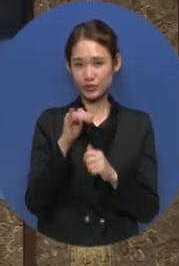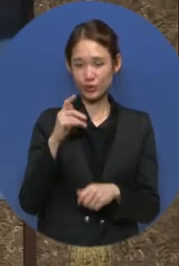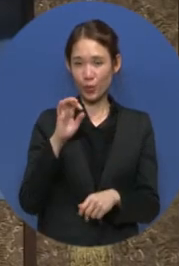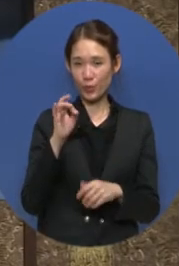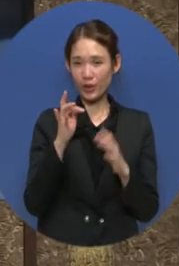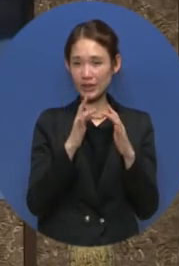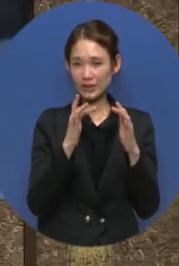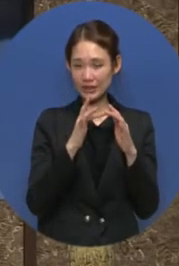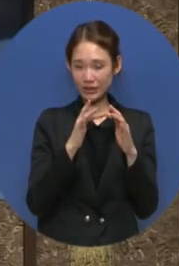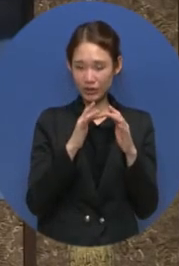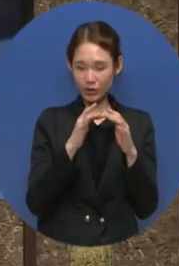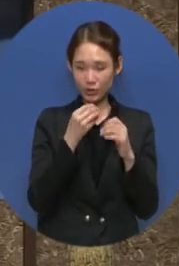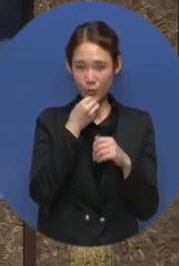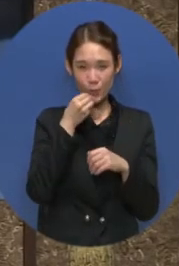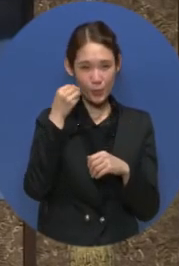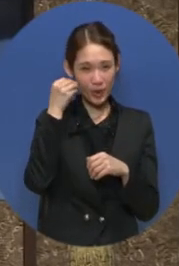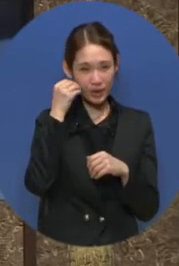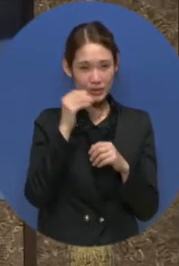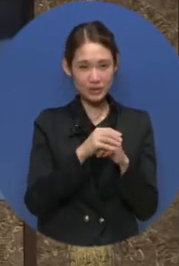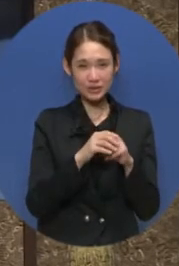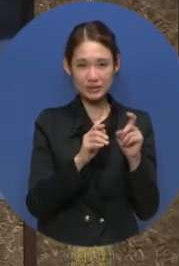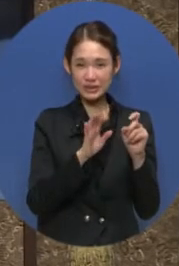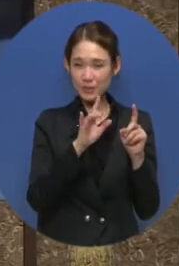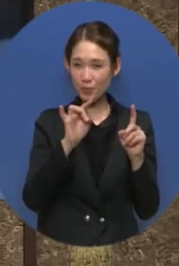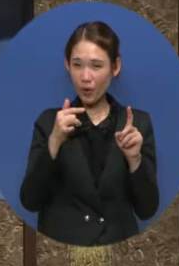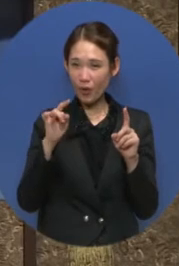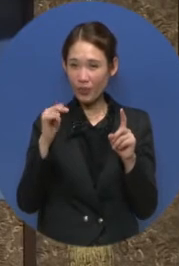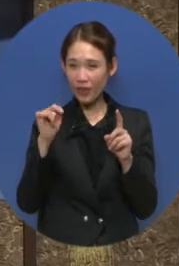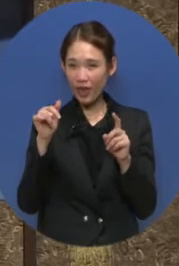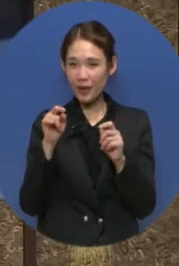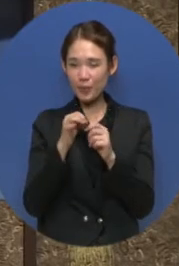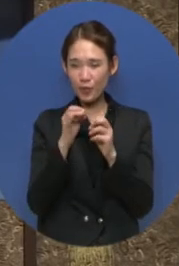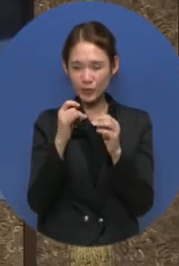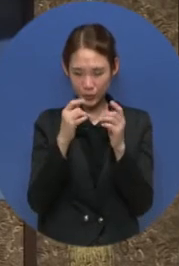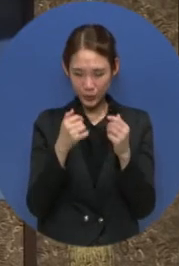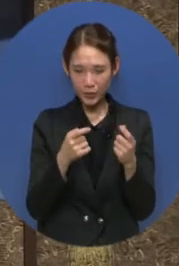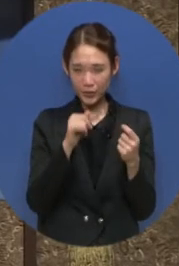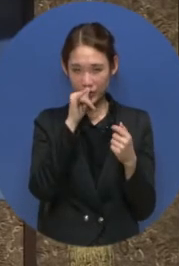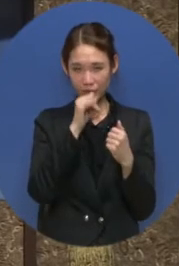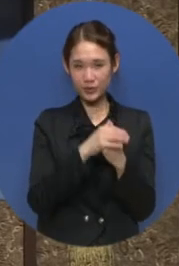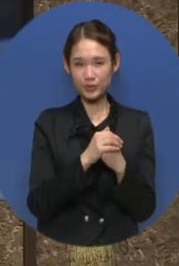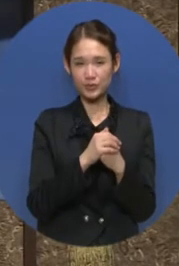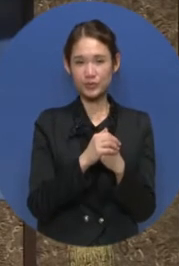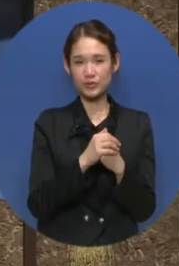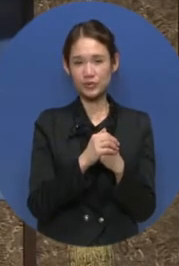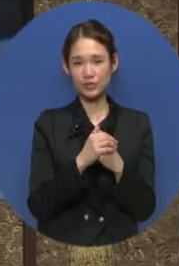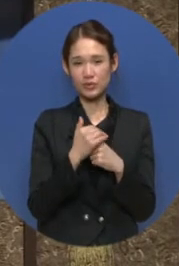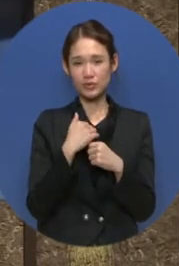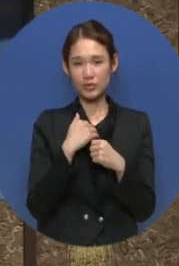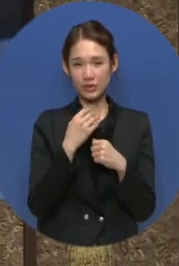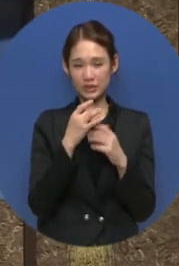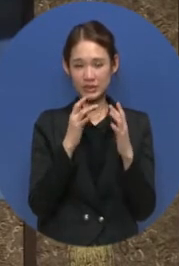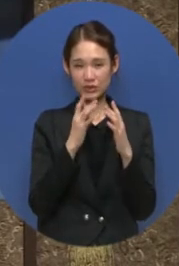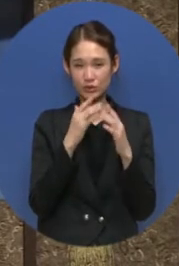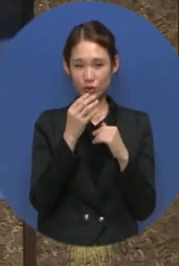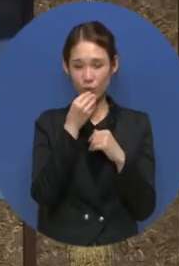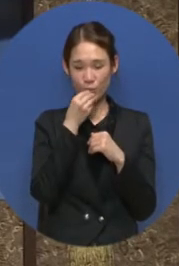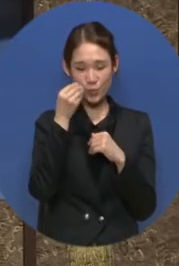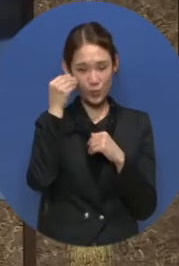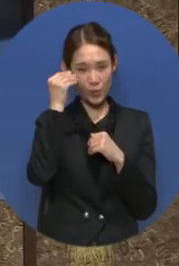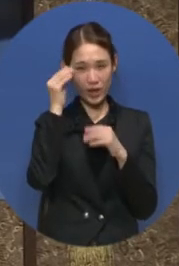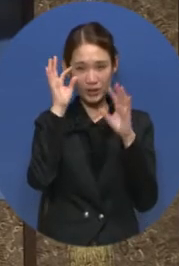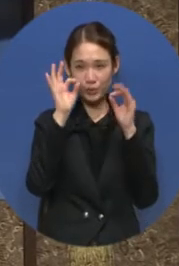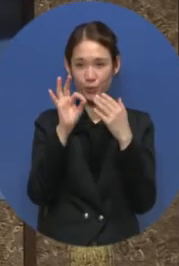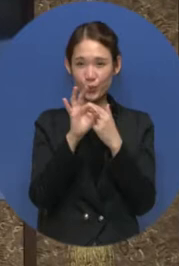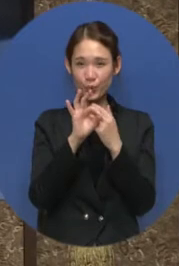쇼핑몰도 있고요. 11번가 나무, 옥션 네. 이런 데 저희가 있고요. 네. 그다음에 저희 홈페이지 보시면은 거기다도